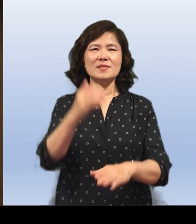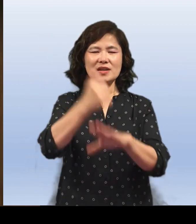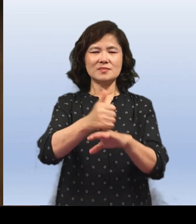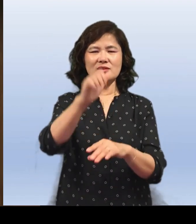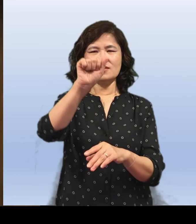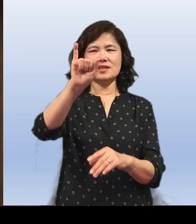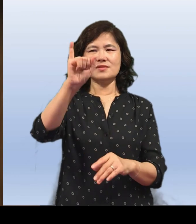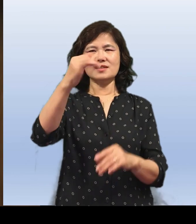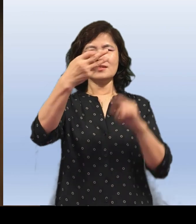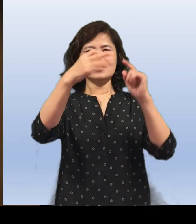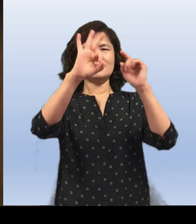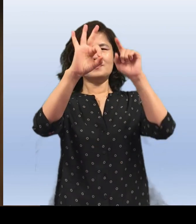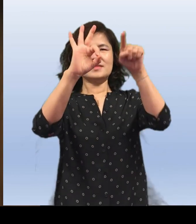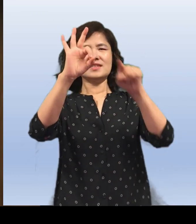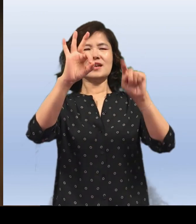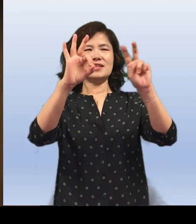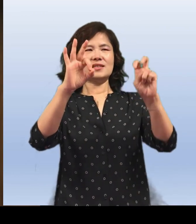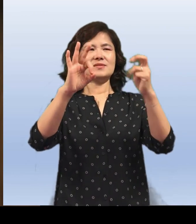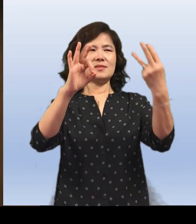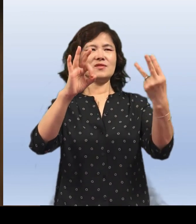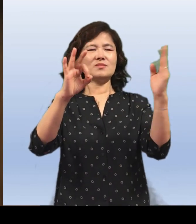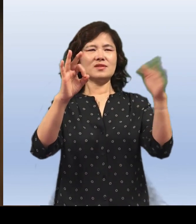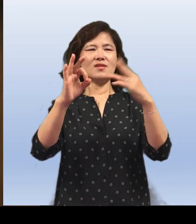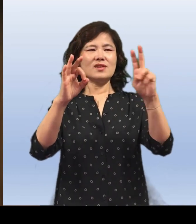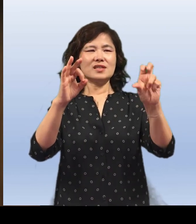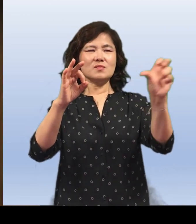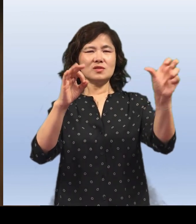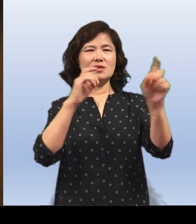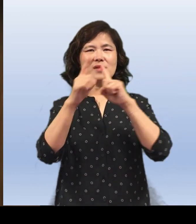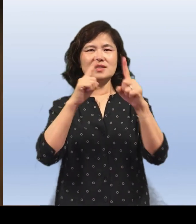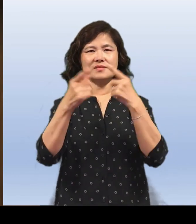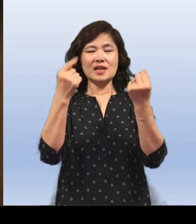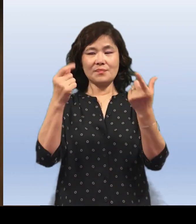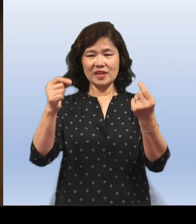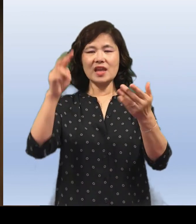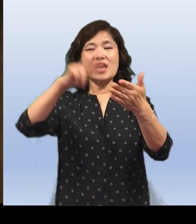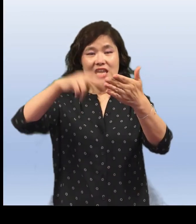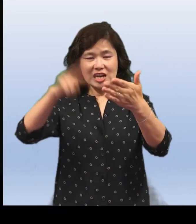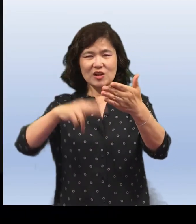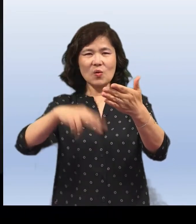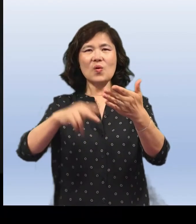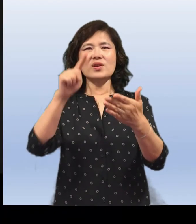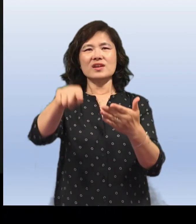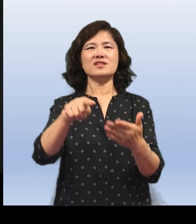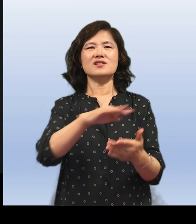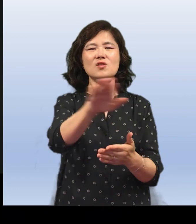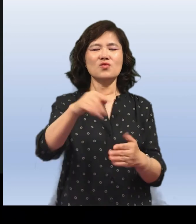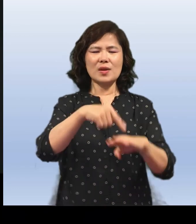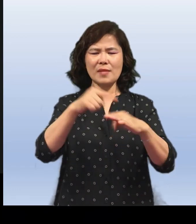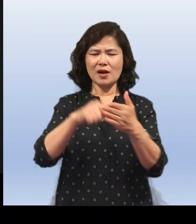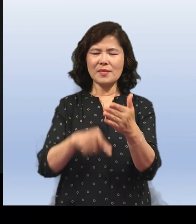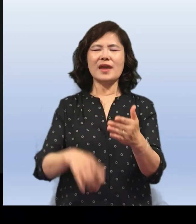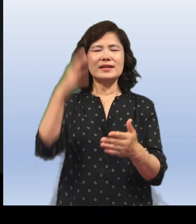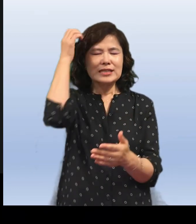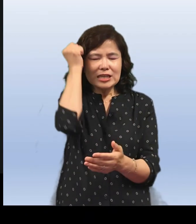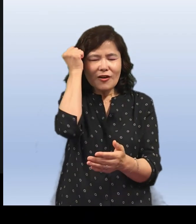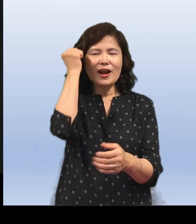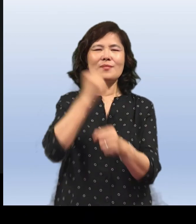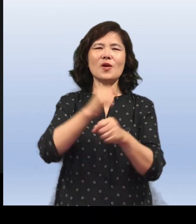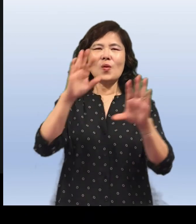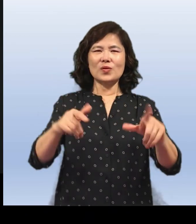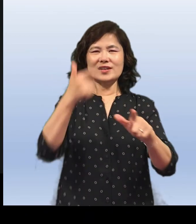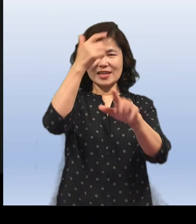히브리서 10장 23절부터 25절의 말씀을 함께 읽고 이것을 우리의 마음에 새기며 오늘